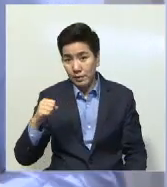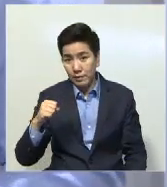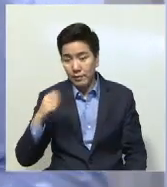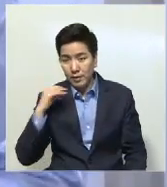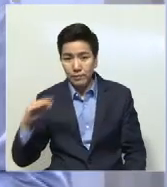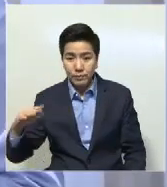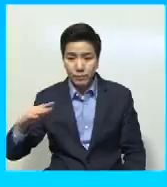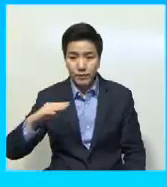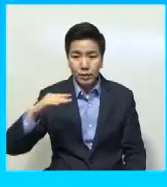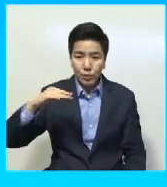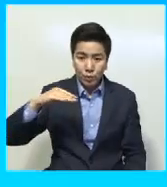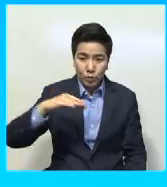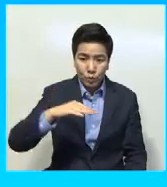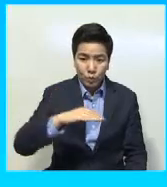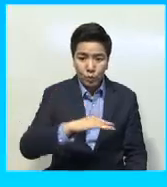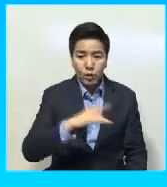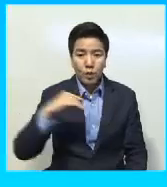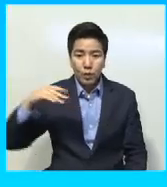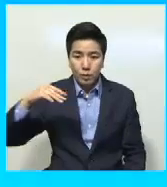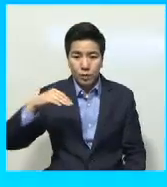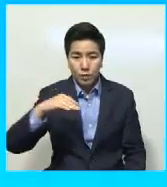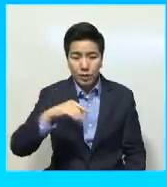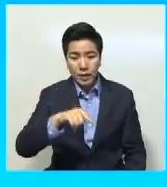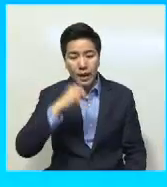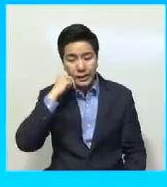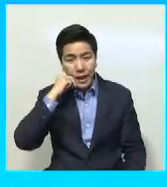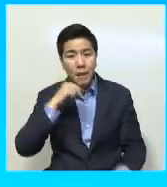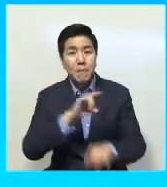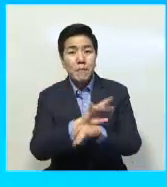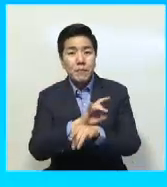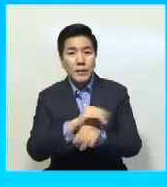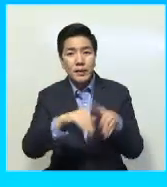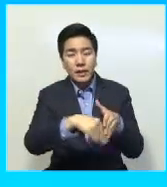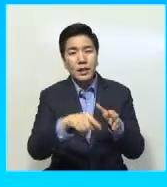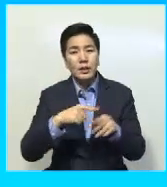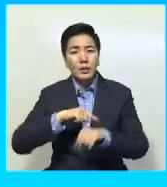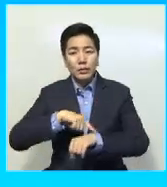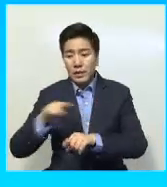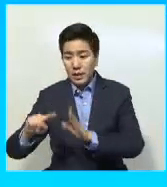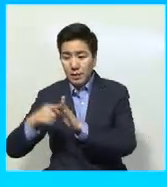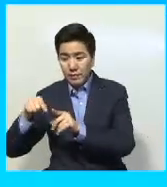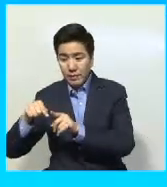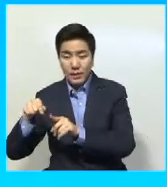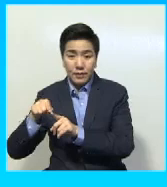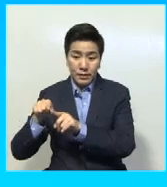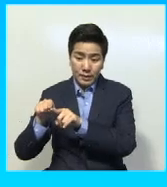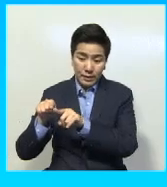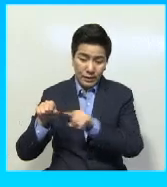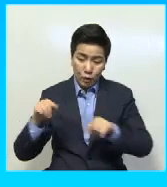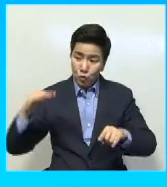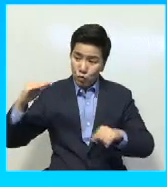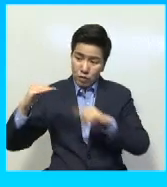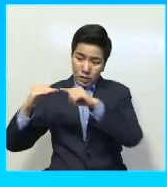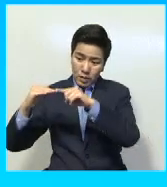ไหลมานะครับก็จะมาถึงเขื่อนเพชรเนี่ยใช้เวลา15ชั่วโมงนับจากจุดสูงสุด